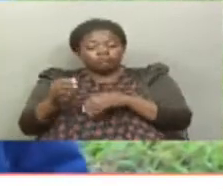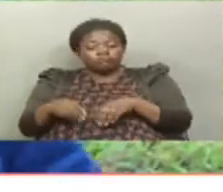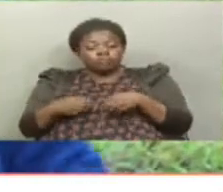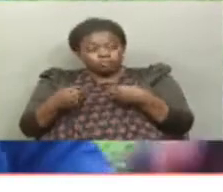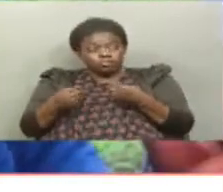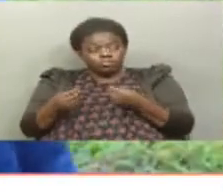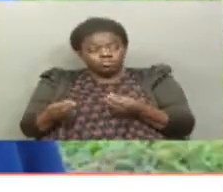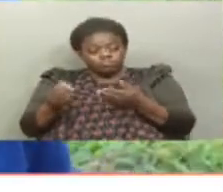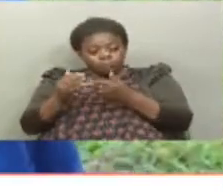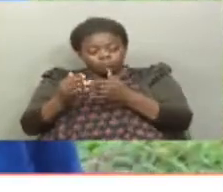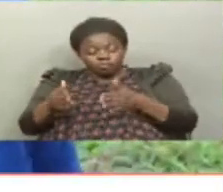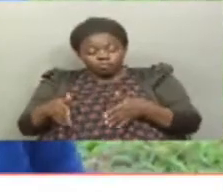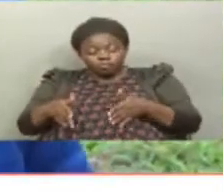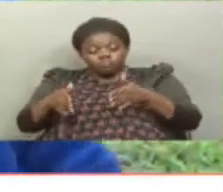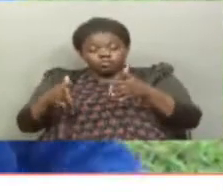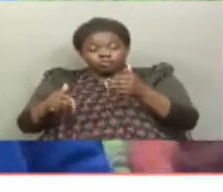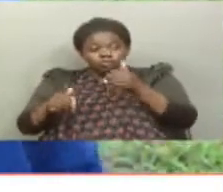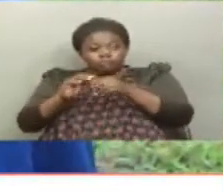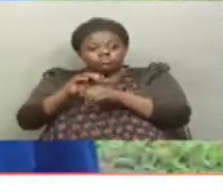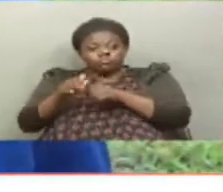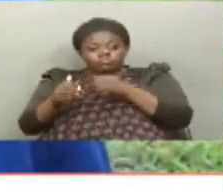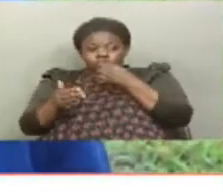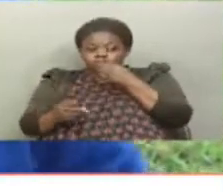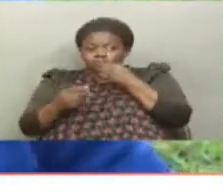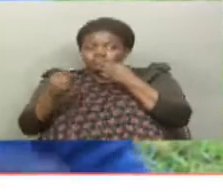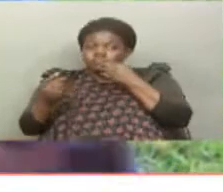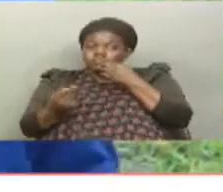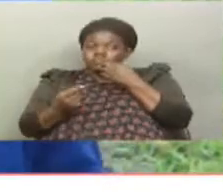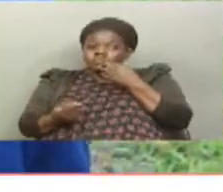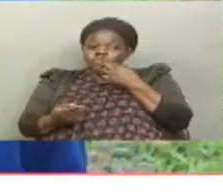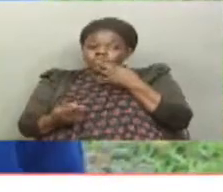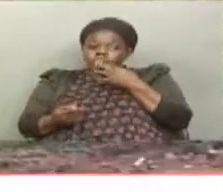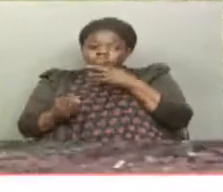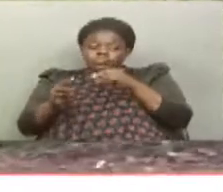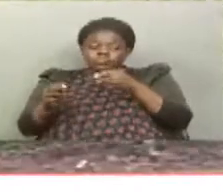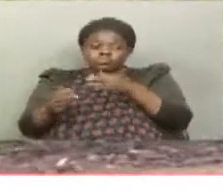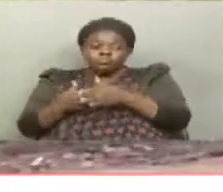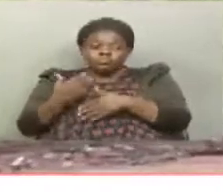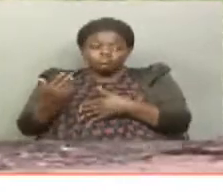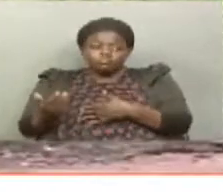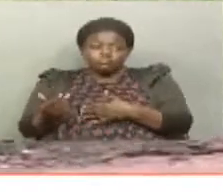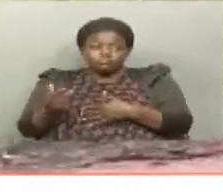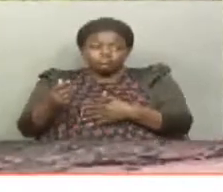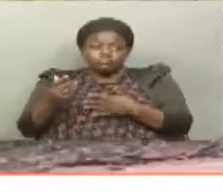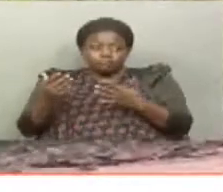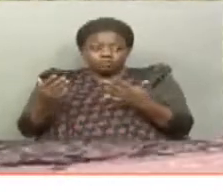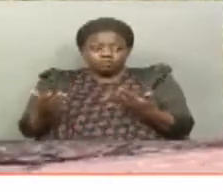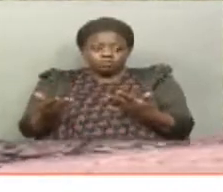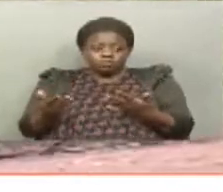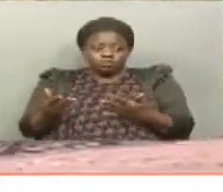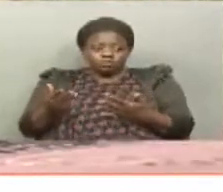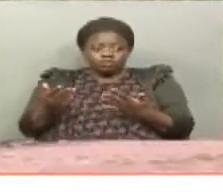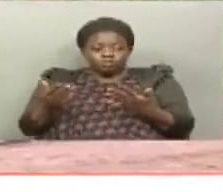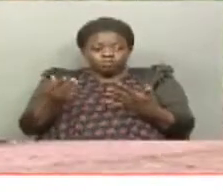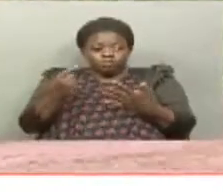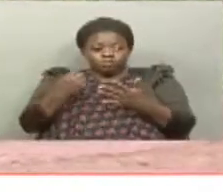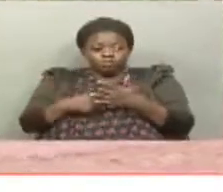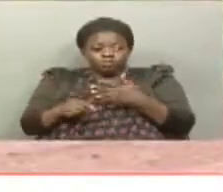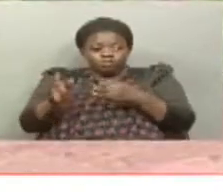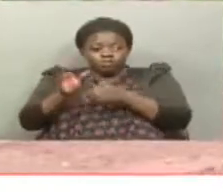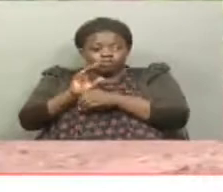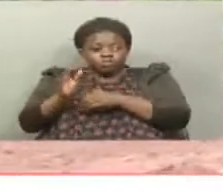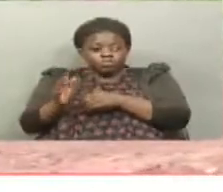baweebwa kubanga enguudo zino ze tuli mu kkola tuli mukuddaabiriza buddaabiriza tuli mukola nguudo mpya ssente bekyatu kijjabwe ebindikisate mutambuze ategeeza nga